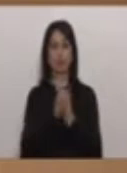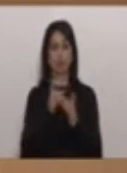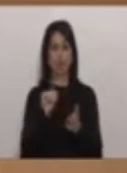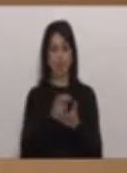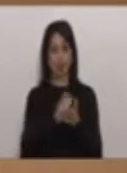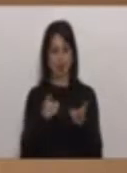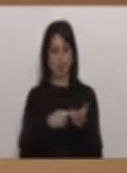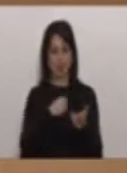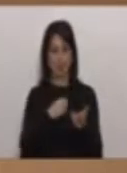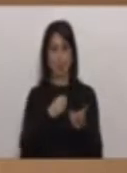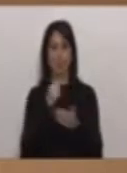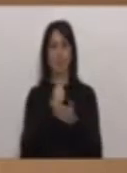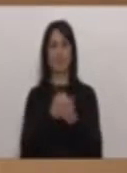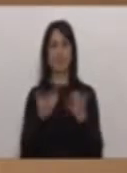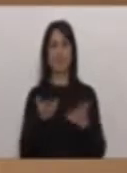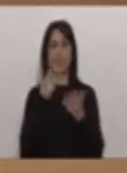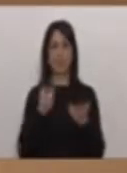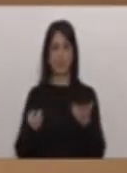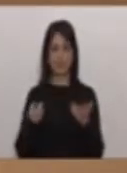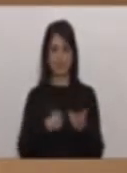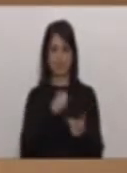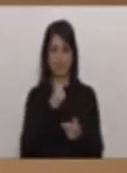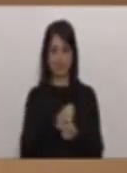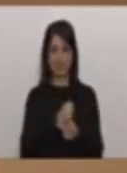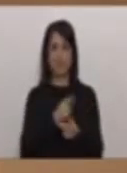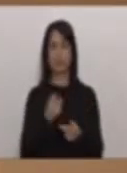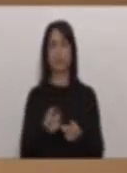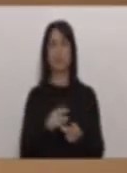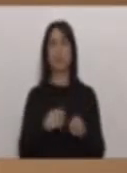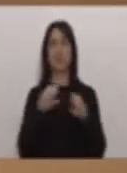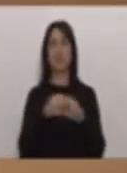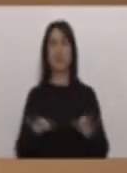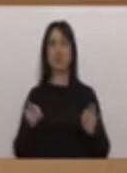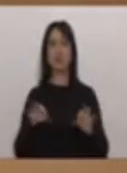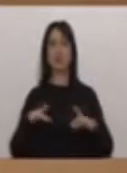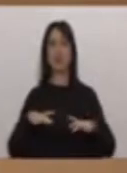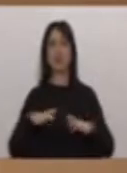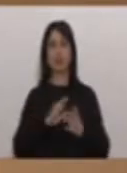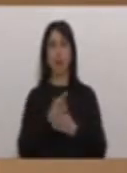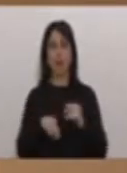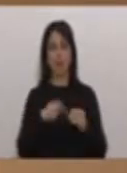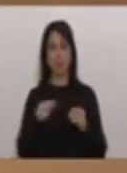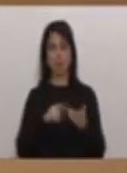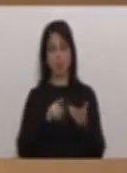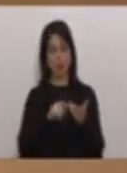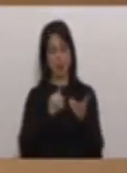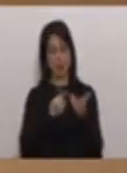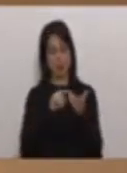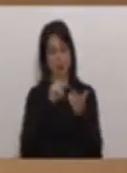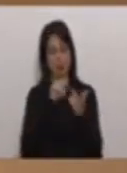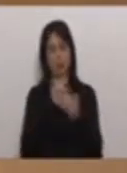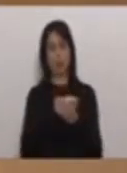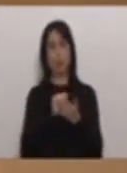ევროკავშირთან, ვიზა ლიბერალიზაციის ხელშეკრულებას, თავისუფალი ვაჭრობის ხელშეკრულებას. ანუ ყველა იმ დოკუმენტს,